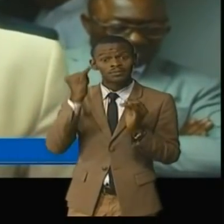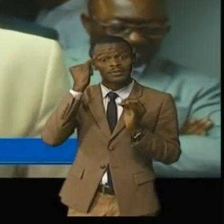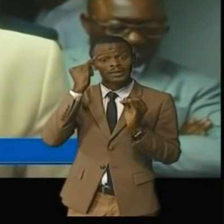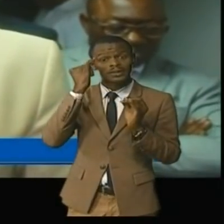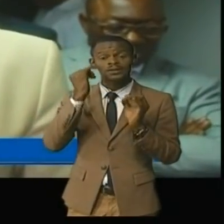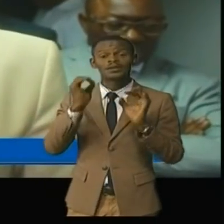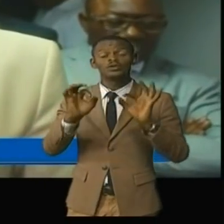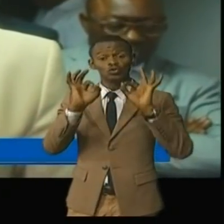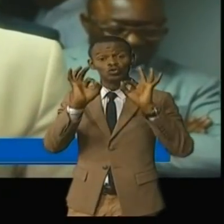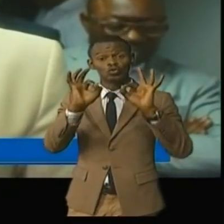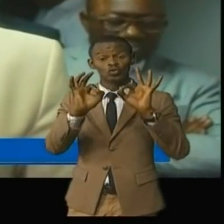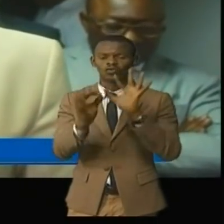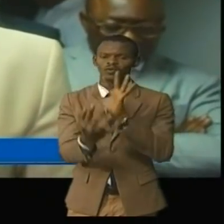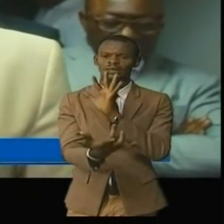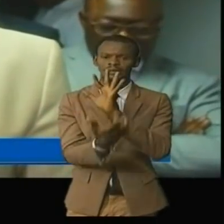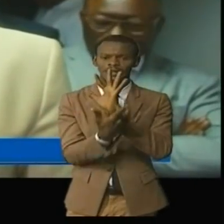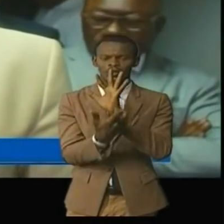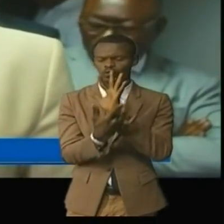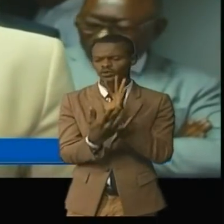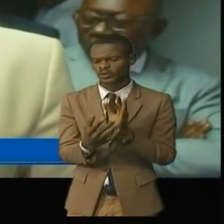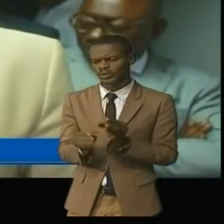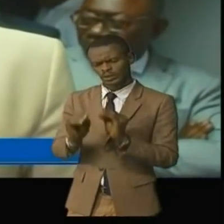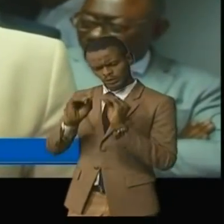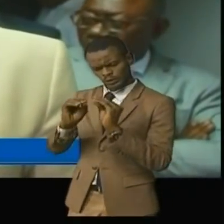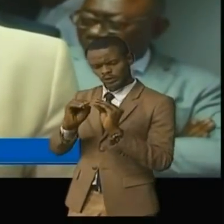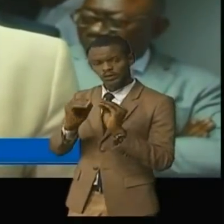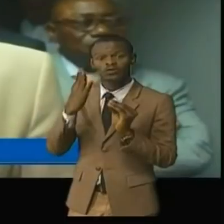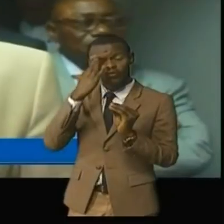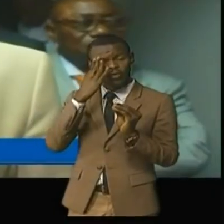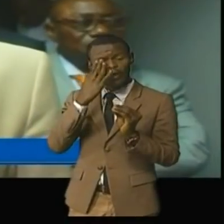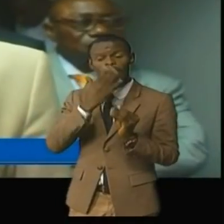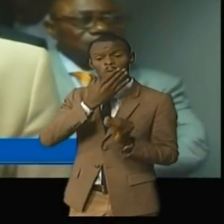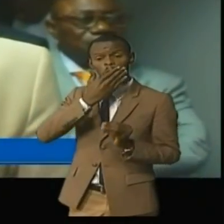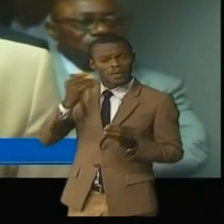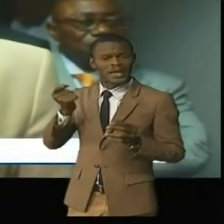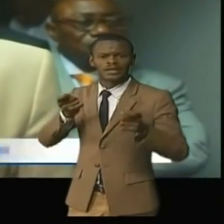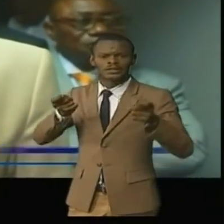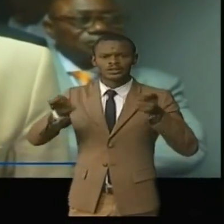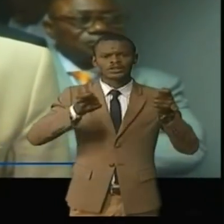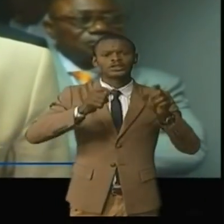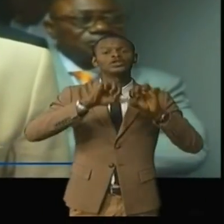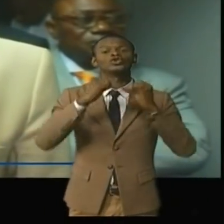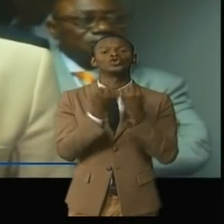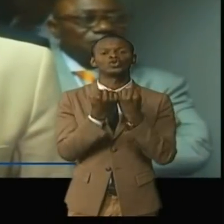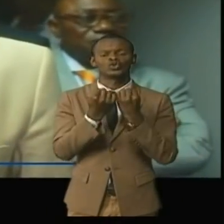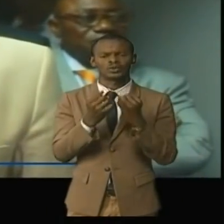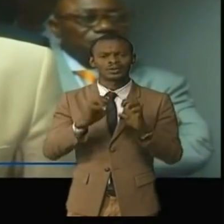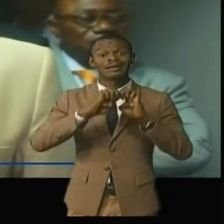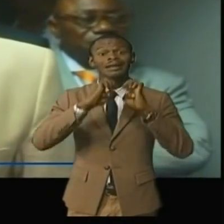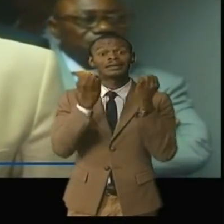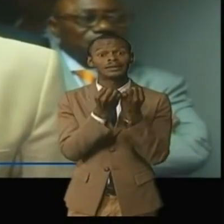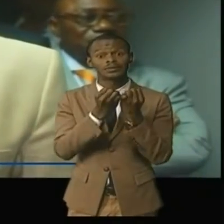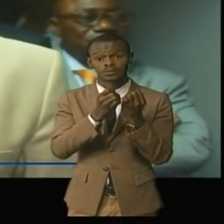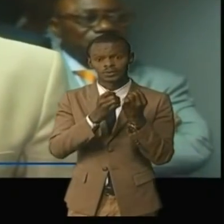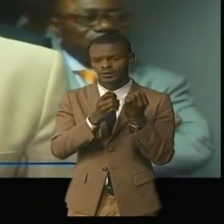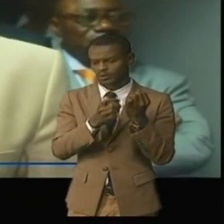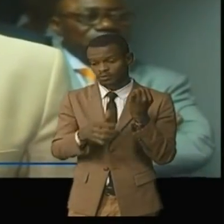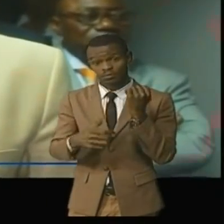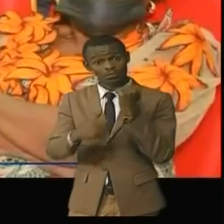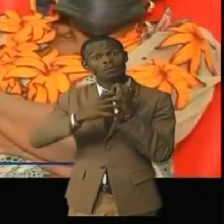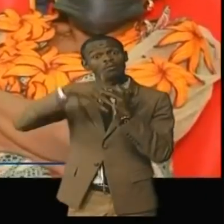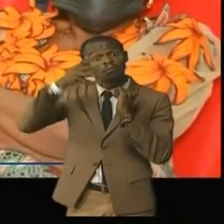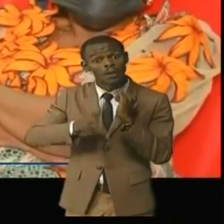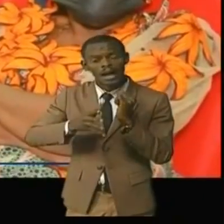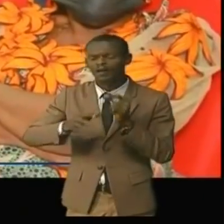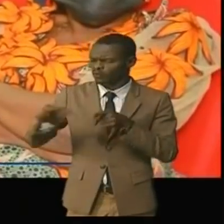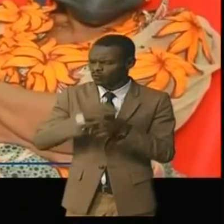de l'entreprise, de façon à mieux gérer l'entreprise. Une entreprise, on doit former en permanence son personnel.